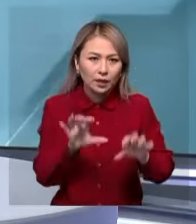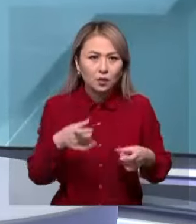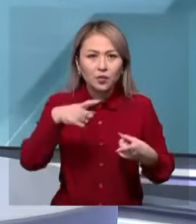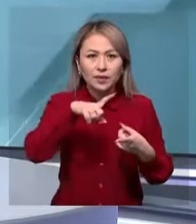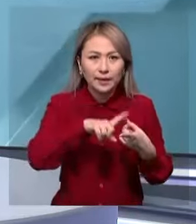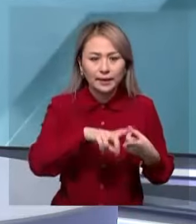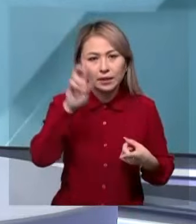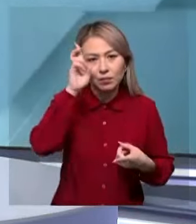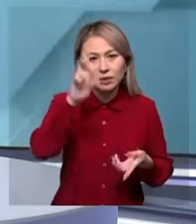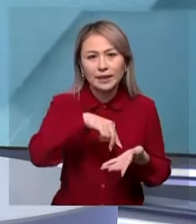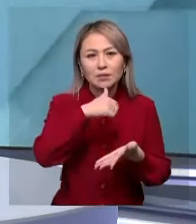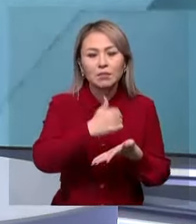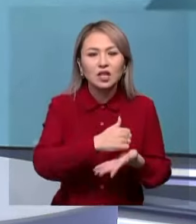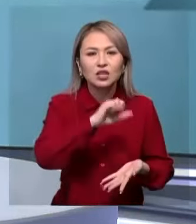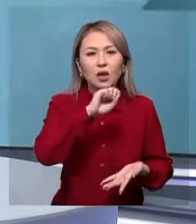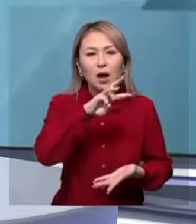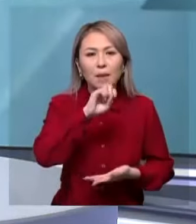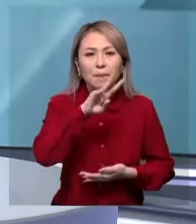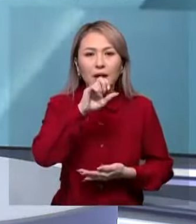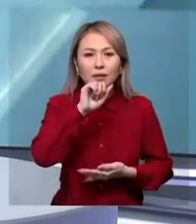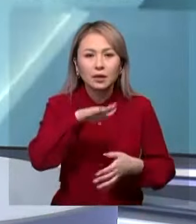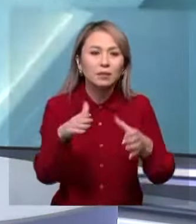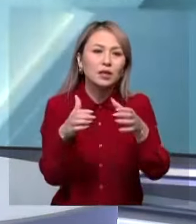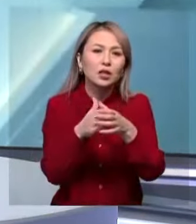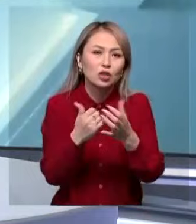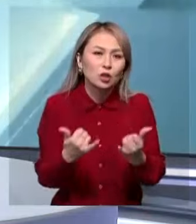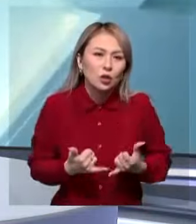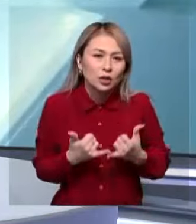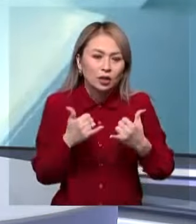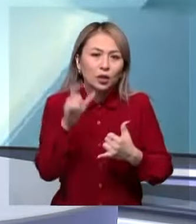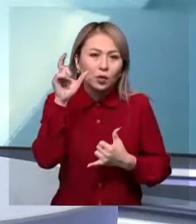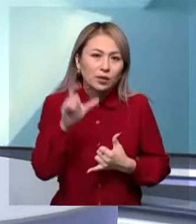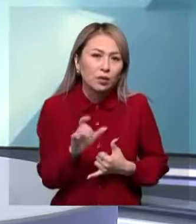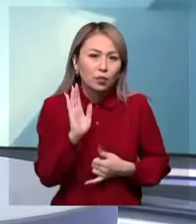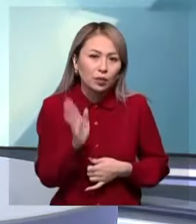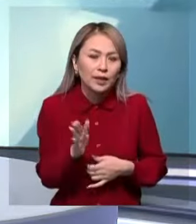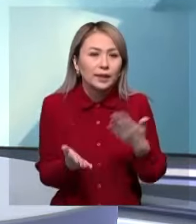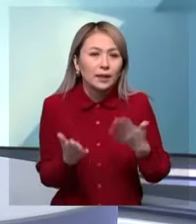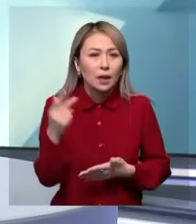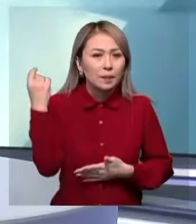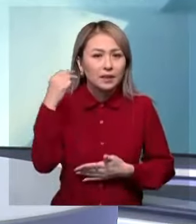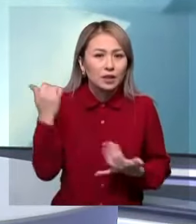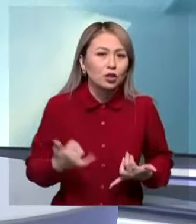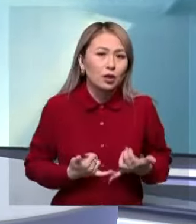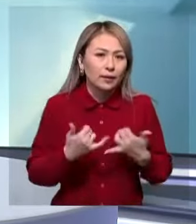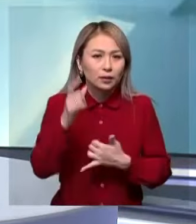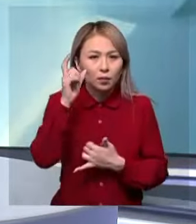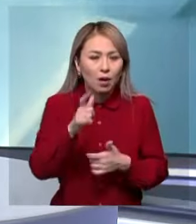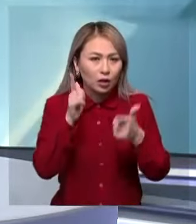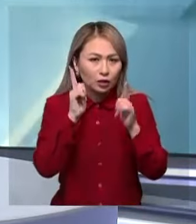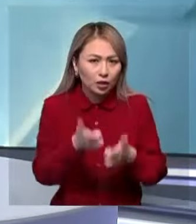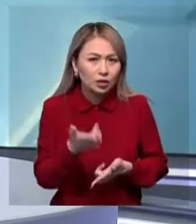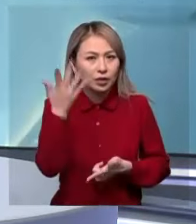туралы айтты. Конституцияға сәйкес мемлекет басшысы Аманат партиясы ұсынған кандидатураны қарайды. Егер президент ұсынылған